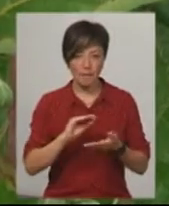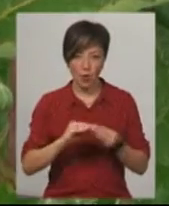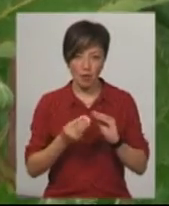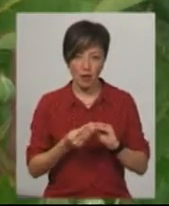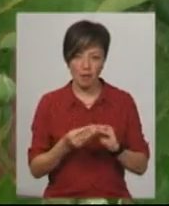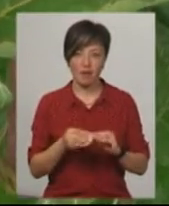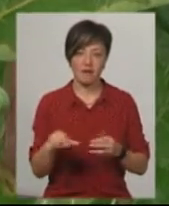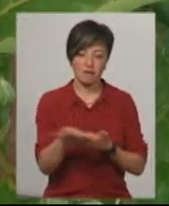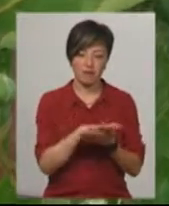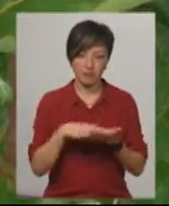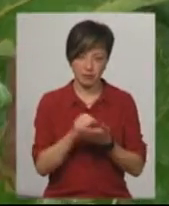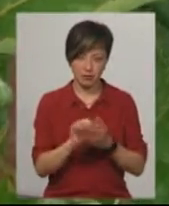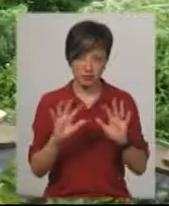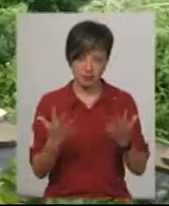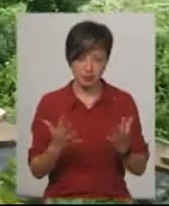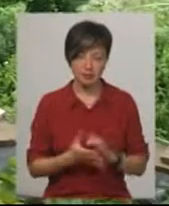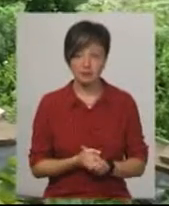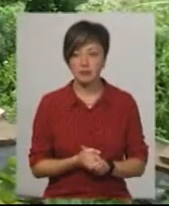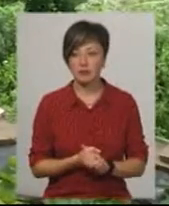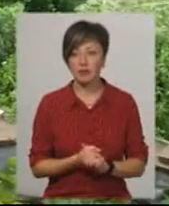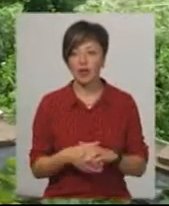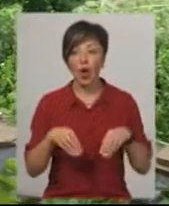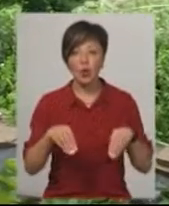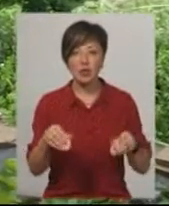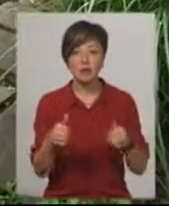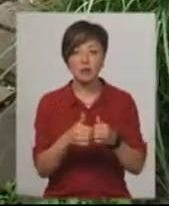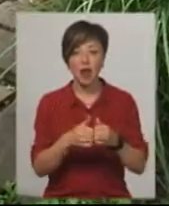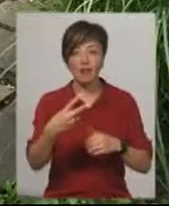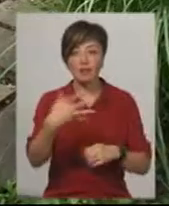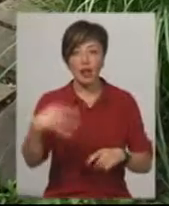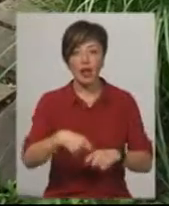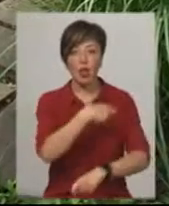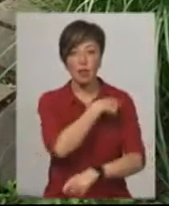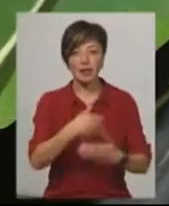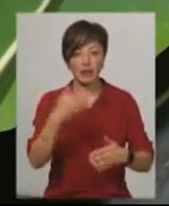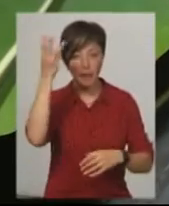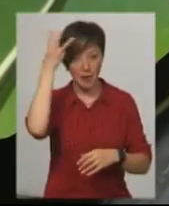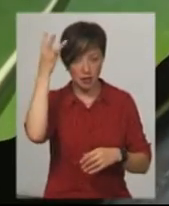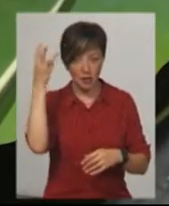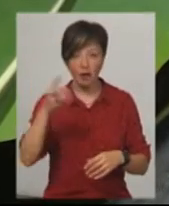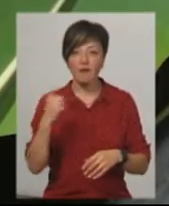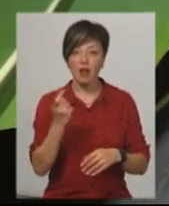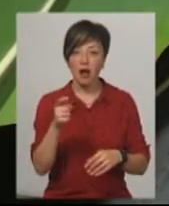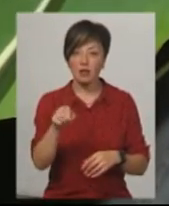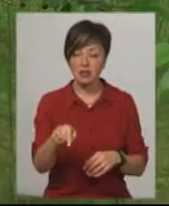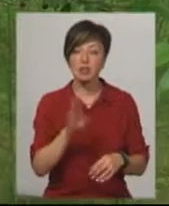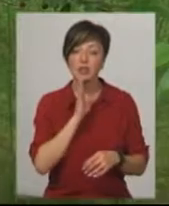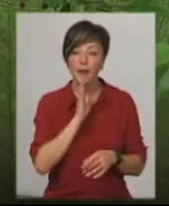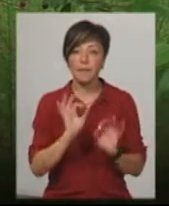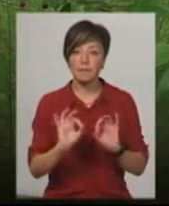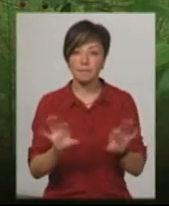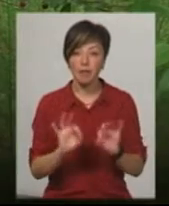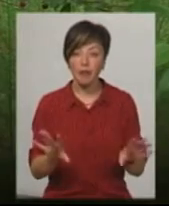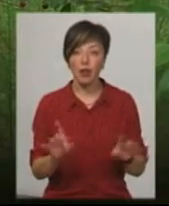через яку цього року в садівництві стався колапс. Розсадник знаходиться за 25 кілометрів від Хмельницького. Його власниця Тетяна